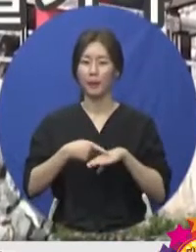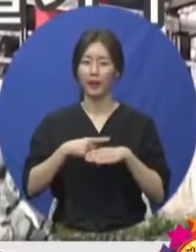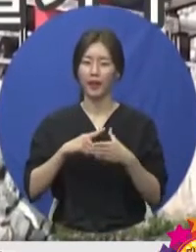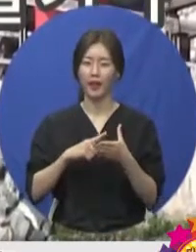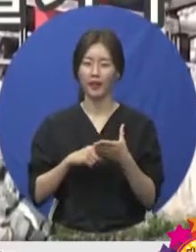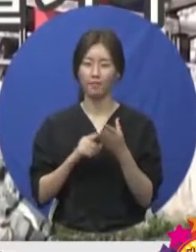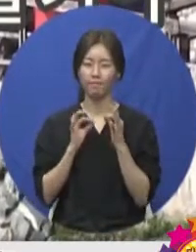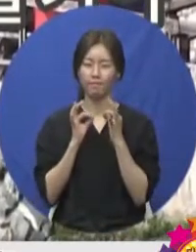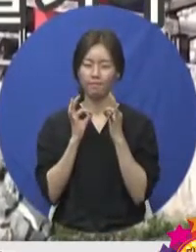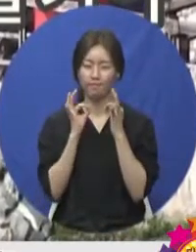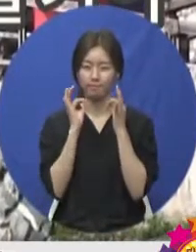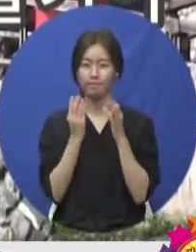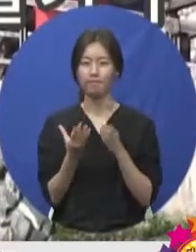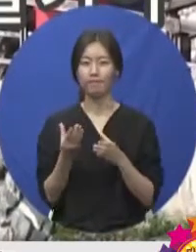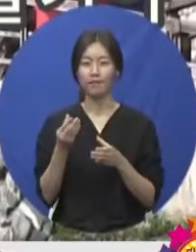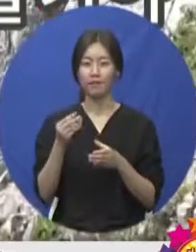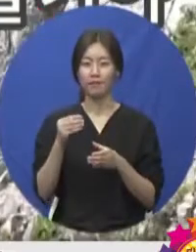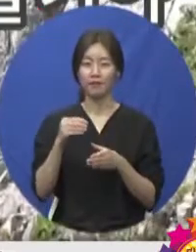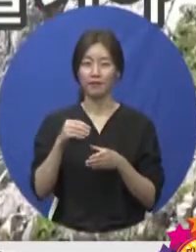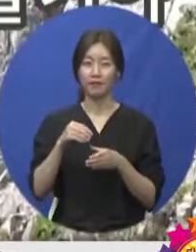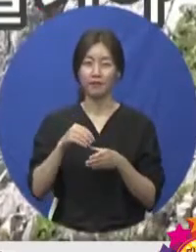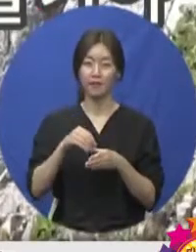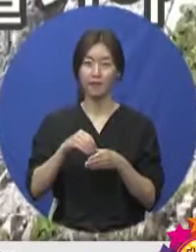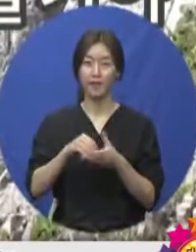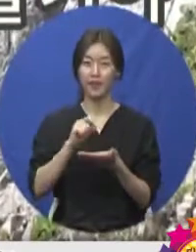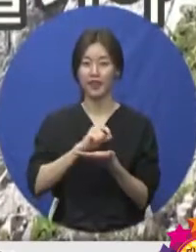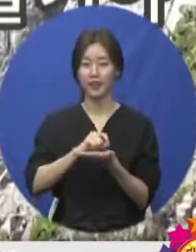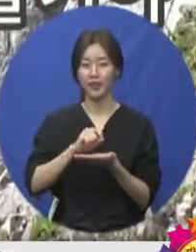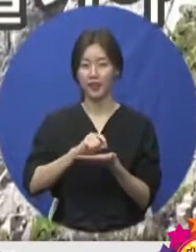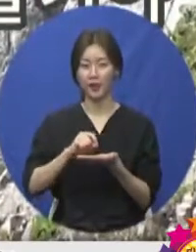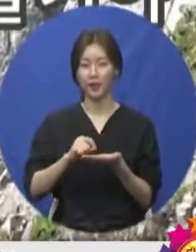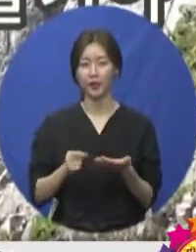것. 가슴으로